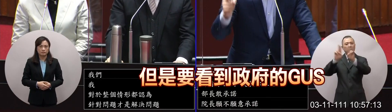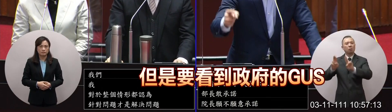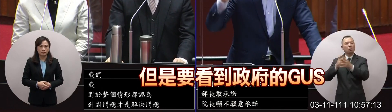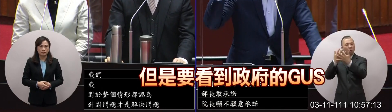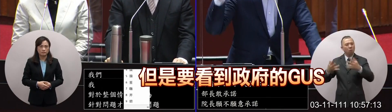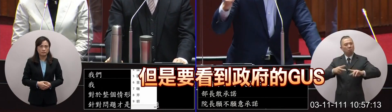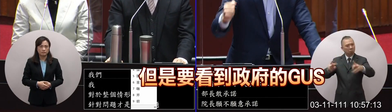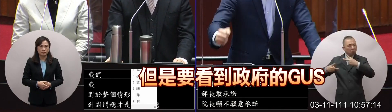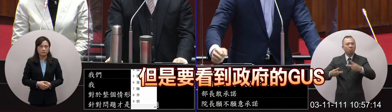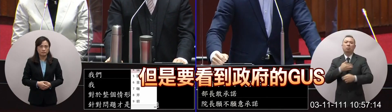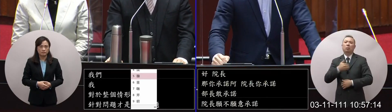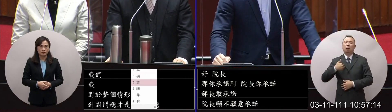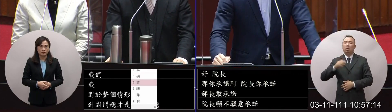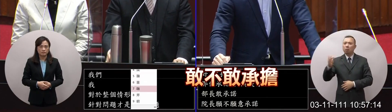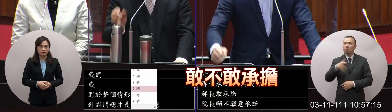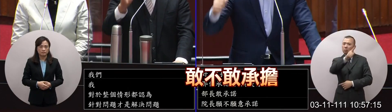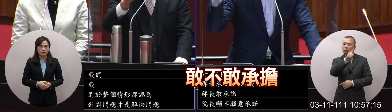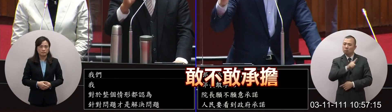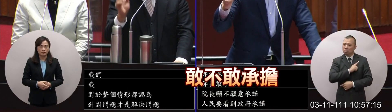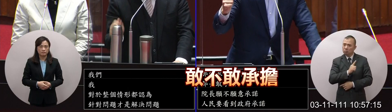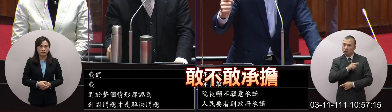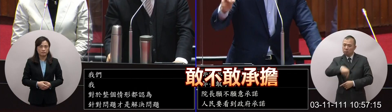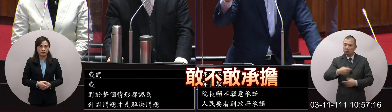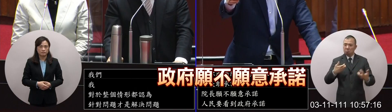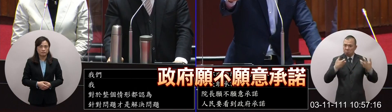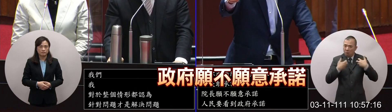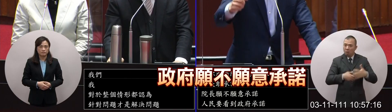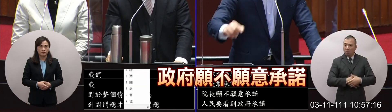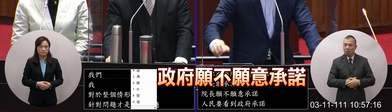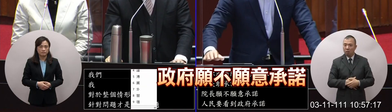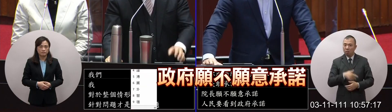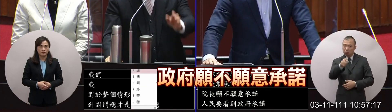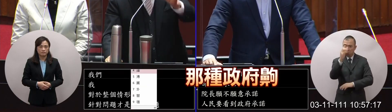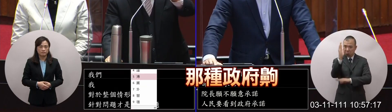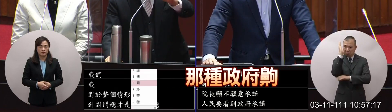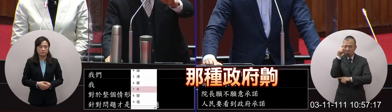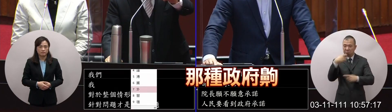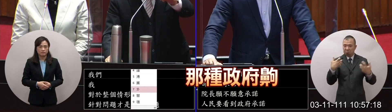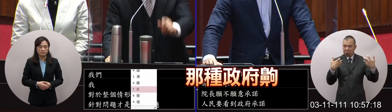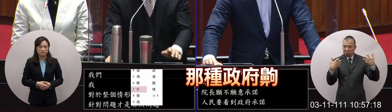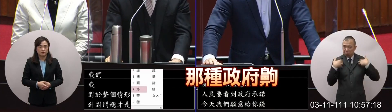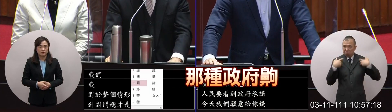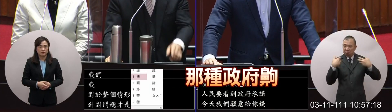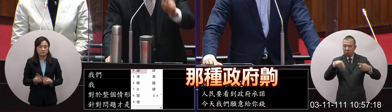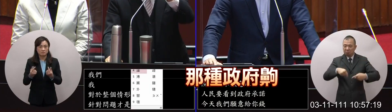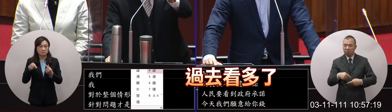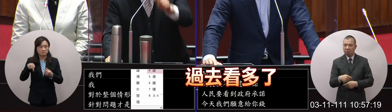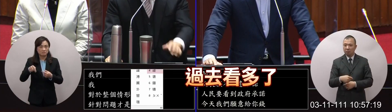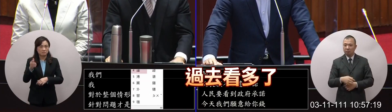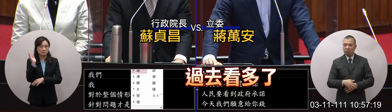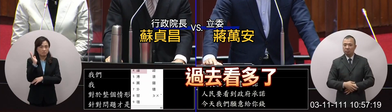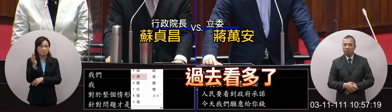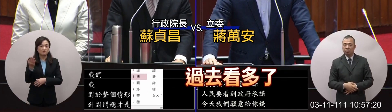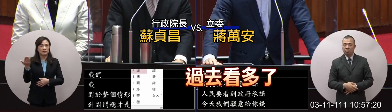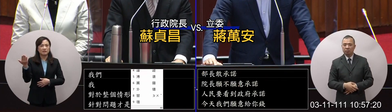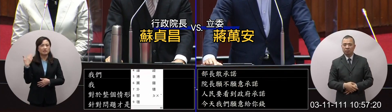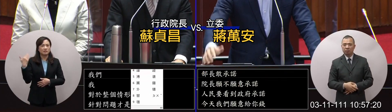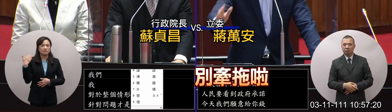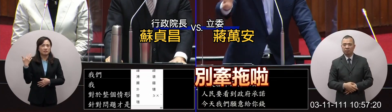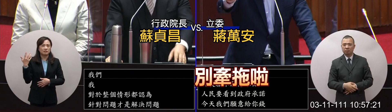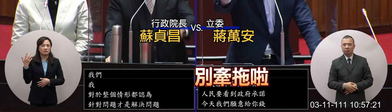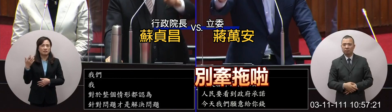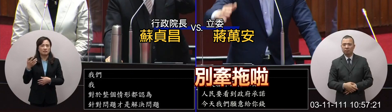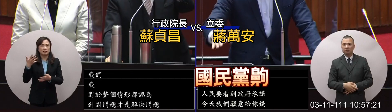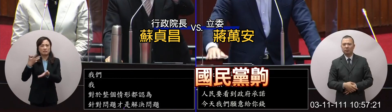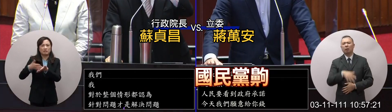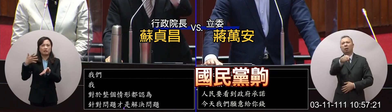看到政府的个子。政府敢承担，政府愿不愿意承诺？ 这种政府啊，过去看多了，